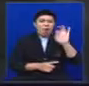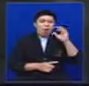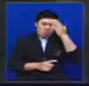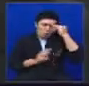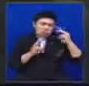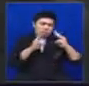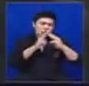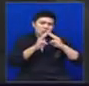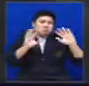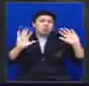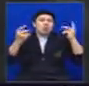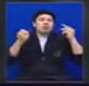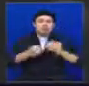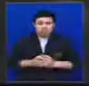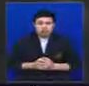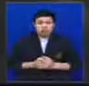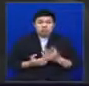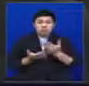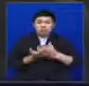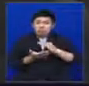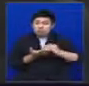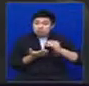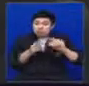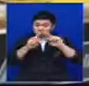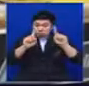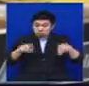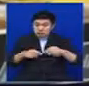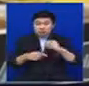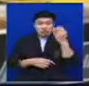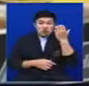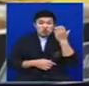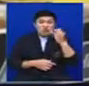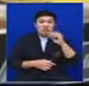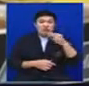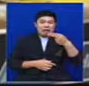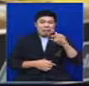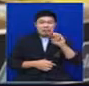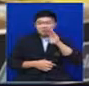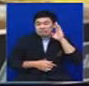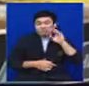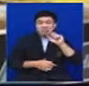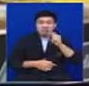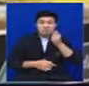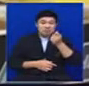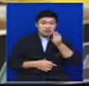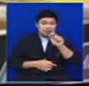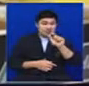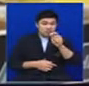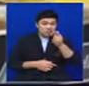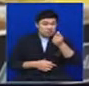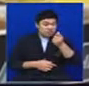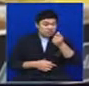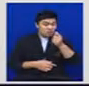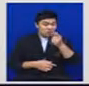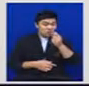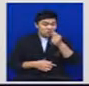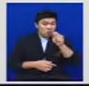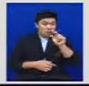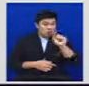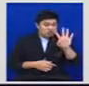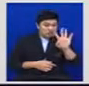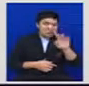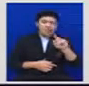มปทานส่วนการชำระเงินค่าใบอนุญาตดิจิตอลทีวี24ช่องงวดที่3ซึ่งวันนี้เป็นวันสุดท้ายมีผู้ประกอบ